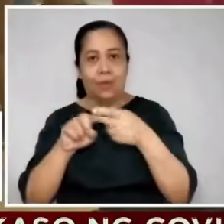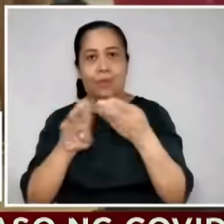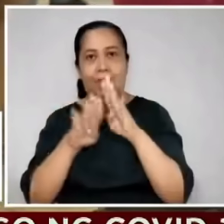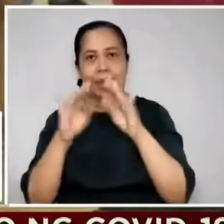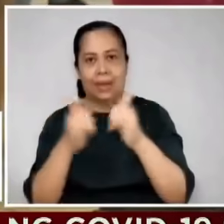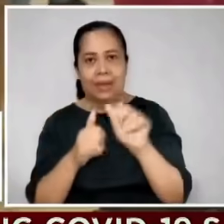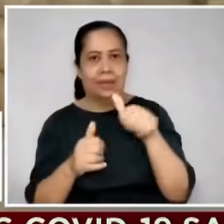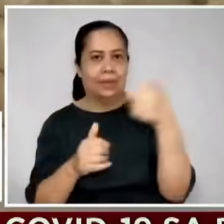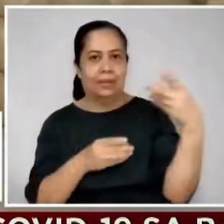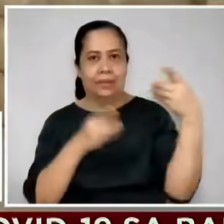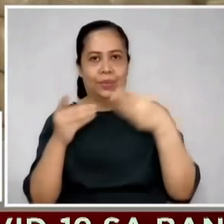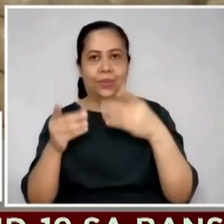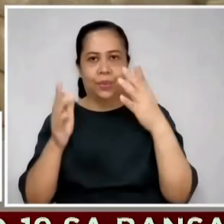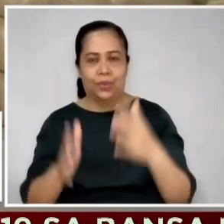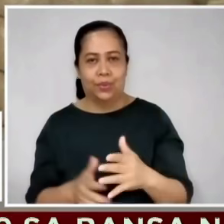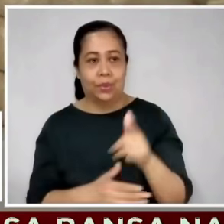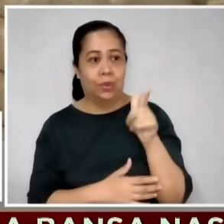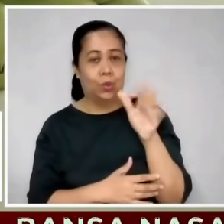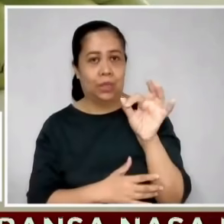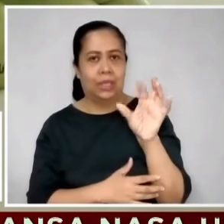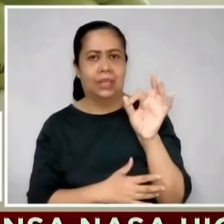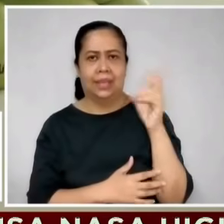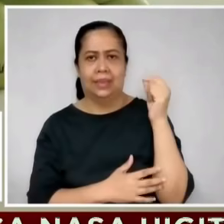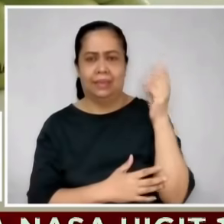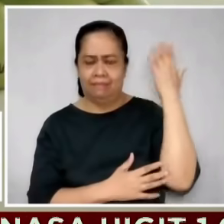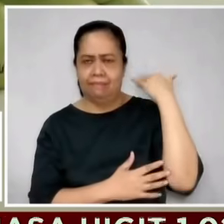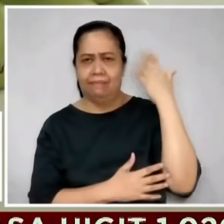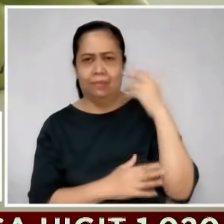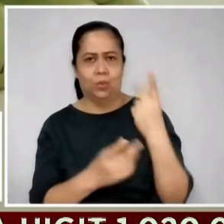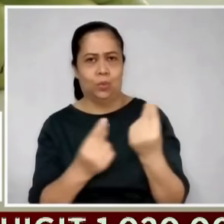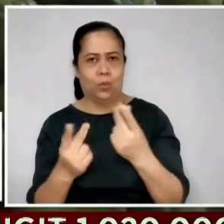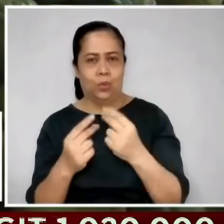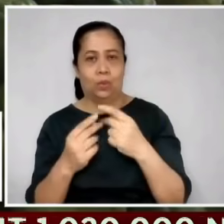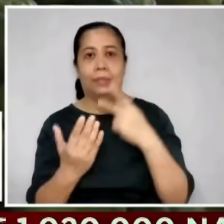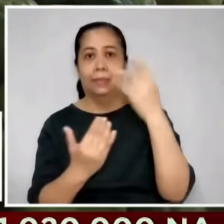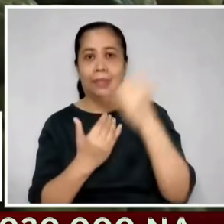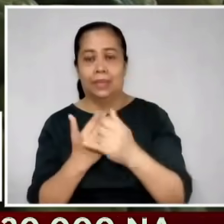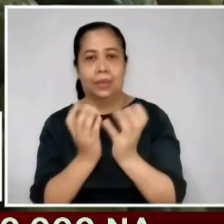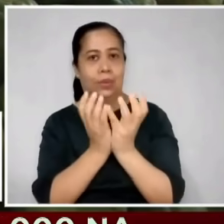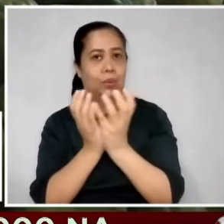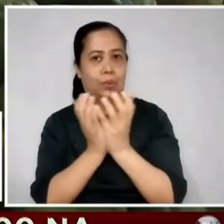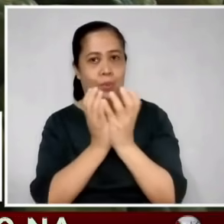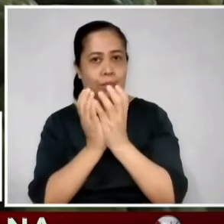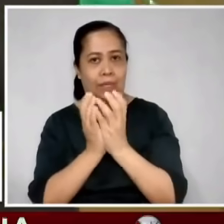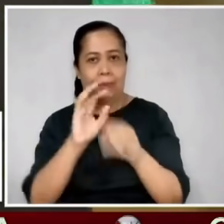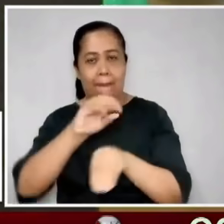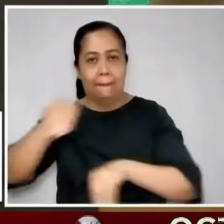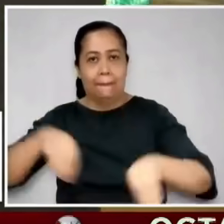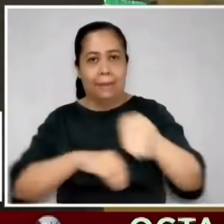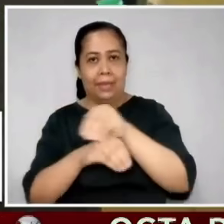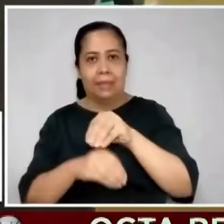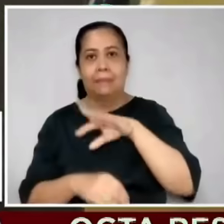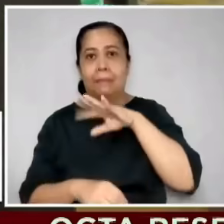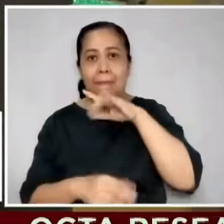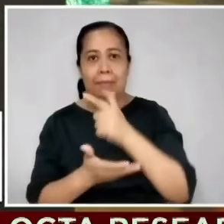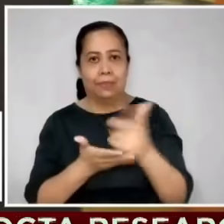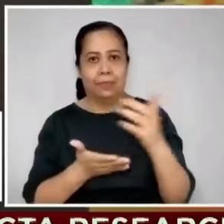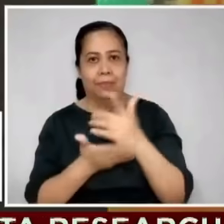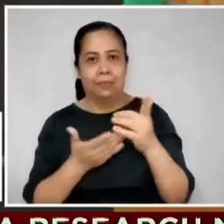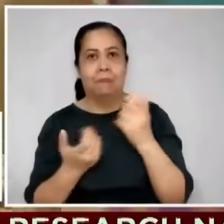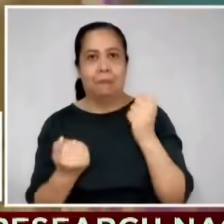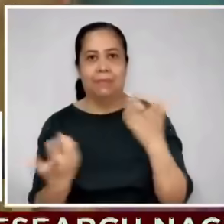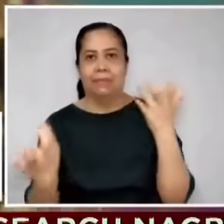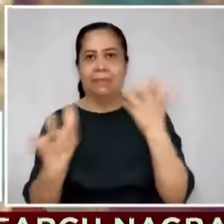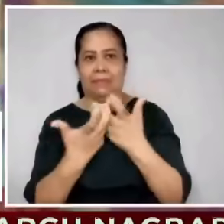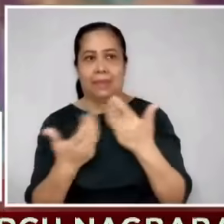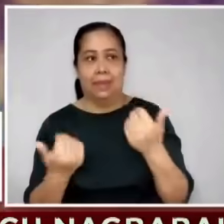donors. 2019 pa ginagawa ng barangay ang proyektong Community Palit Basura. Pero inayon ang tema sa pangangailangan